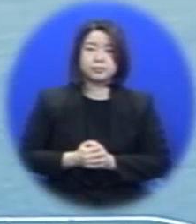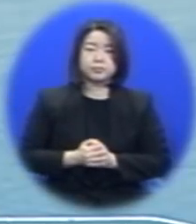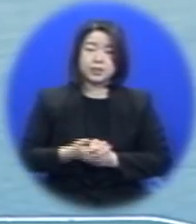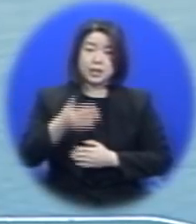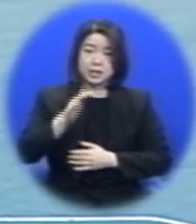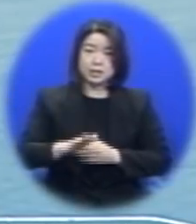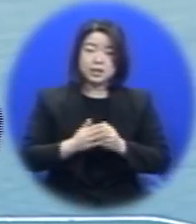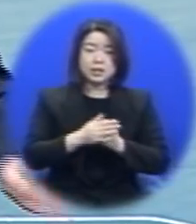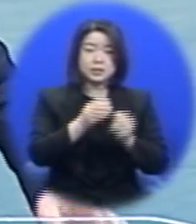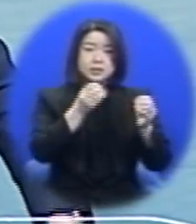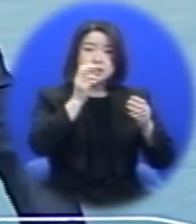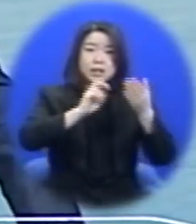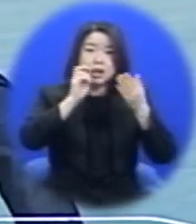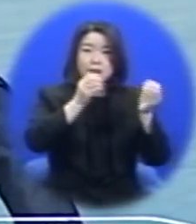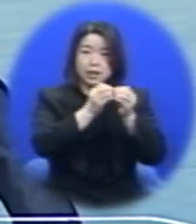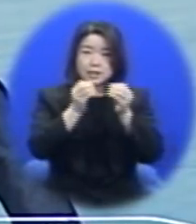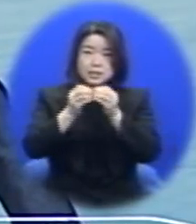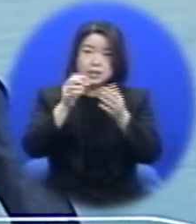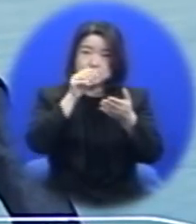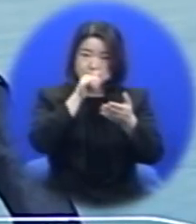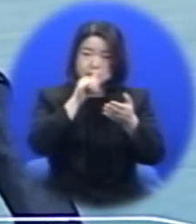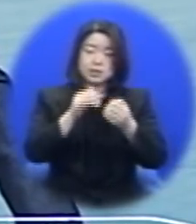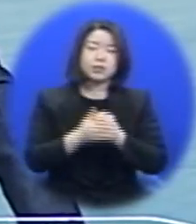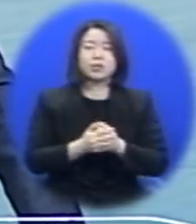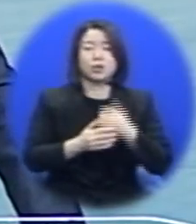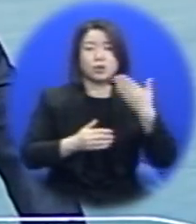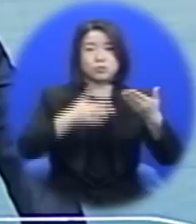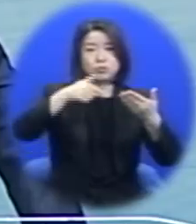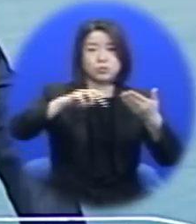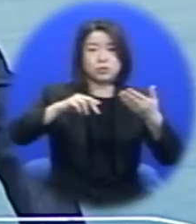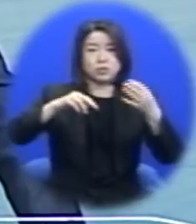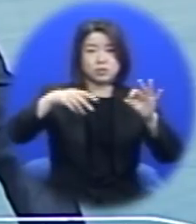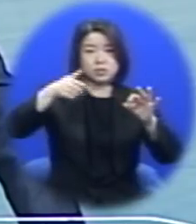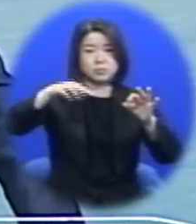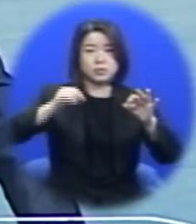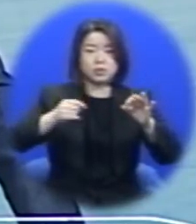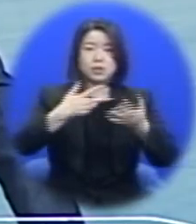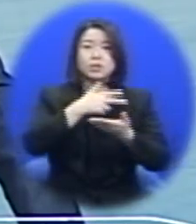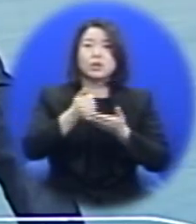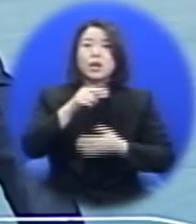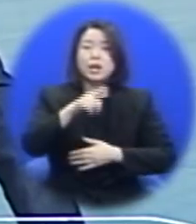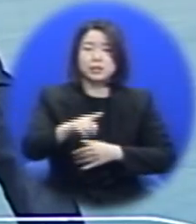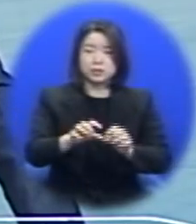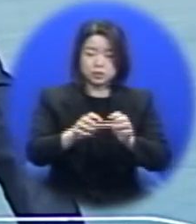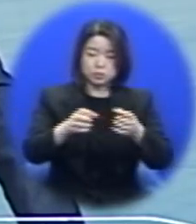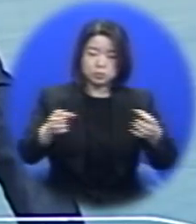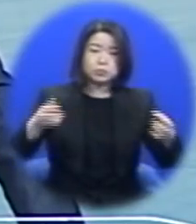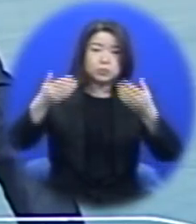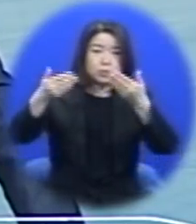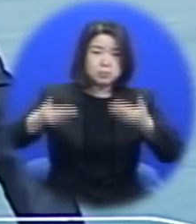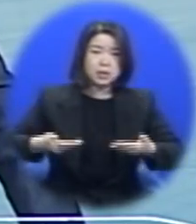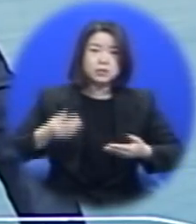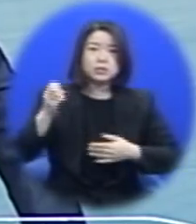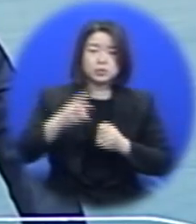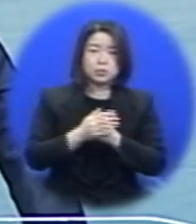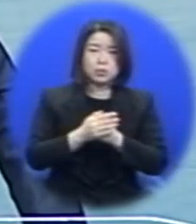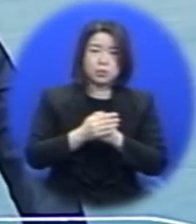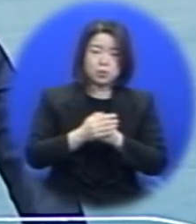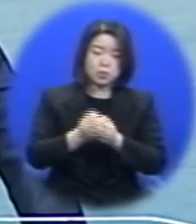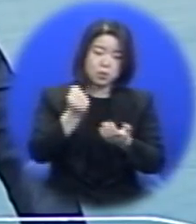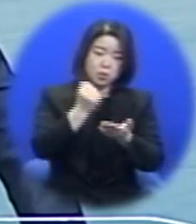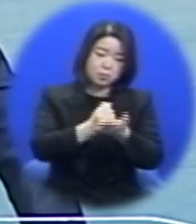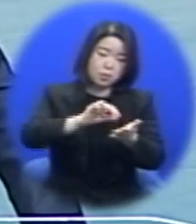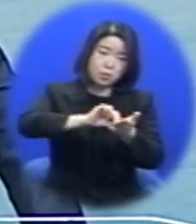근데 그 가사가 이렇습니다. 9절 10절에 주님께서는 그 두루마리를 받으시고 봉인을